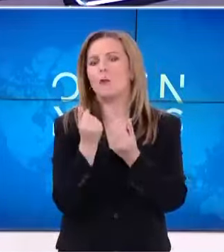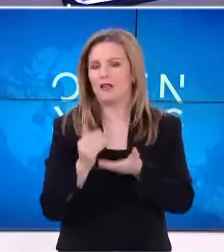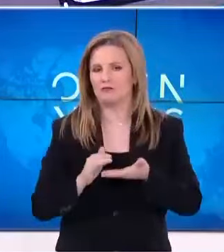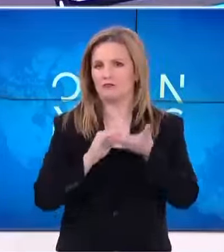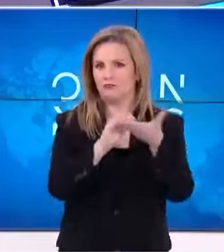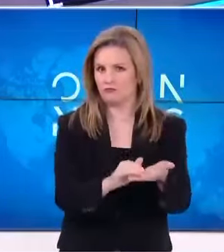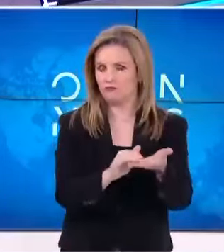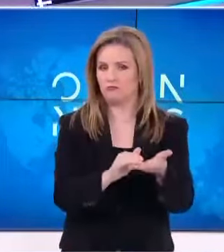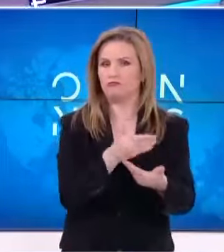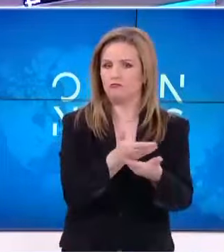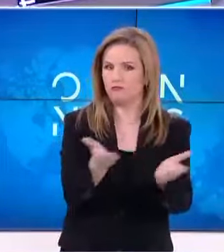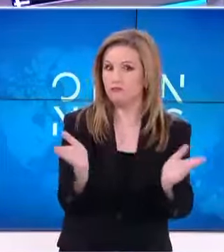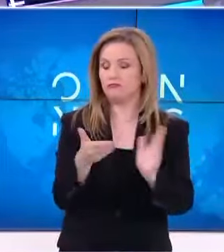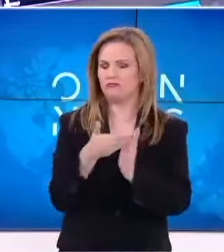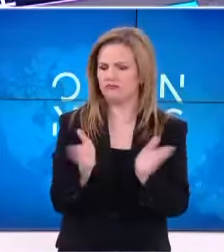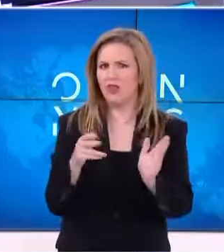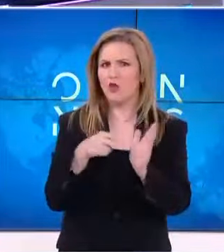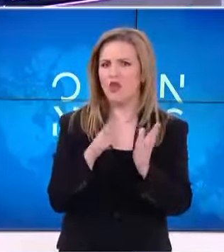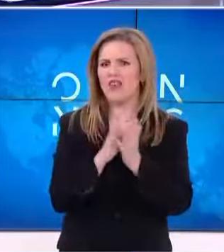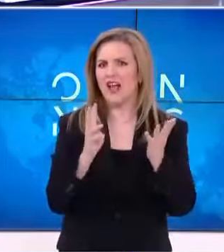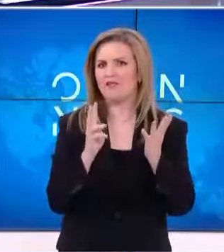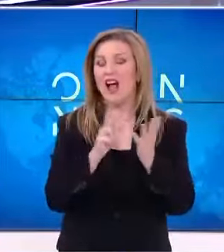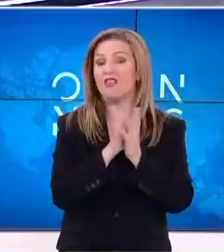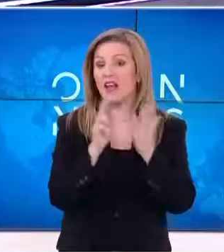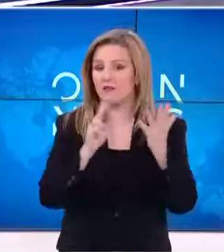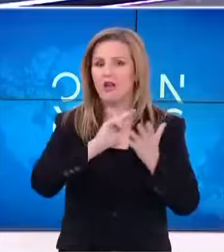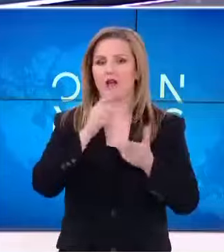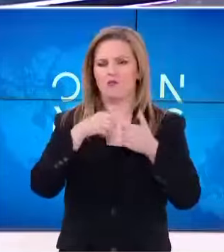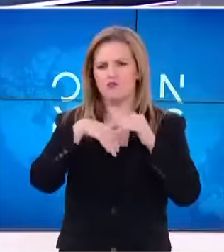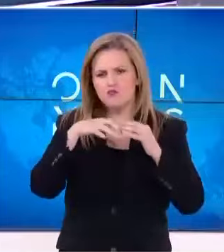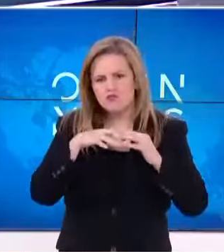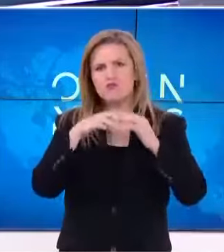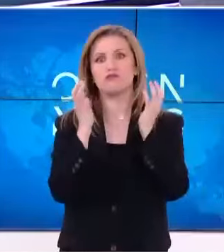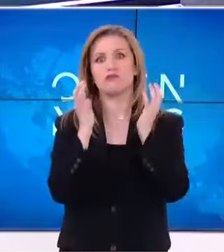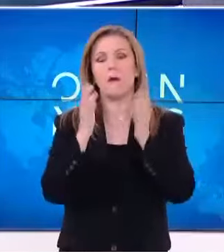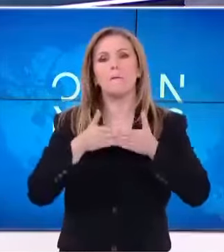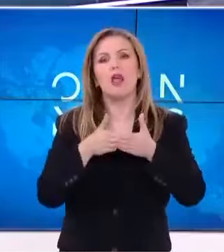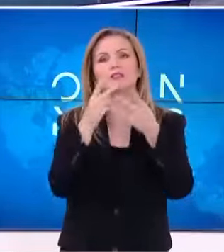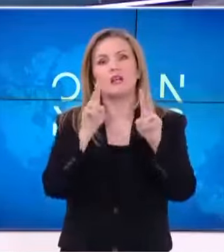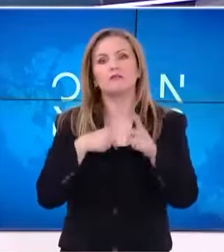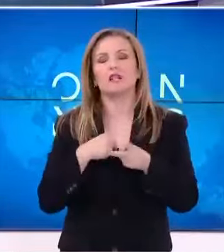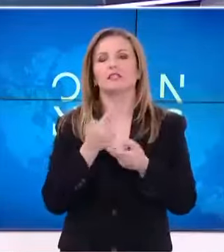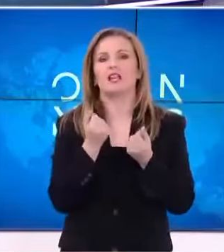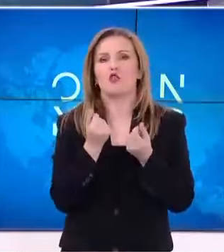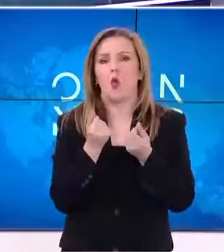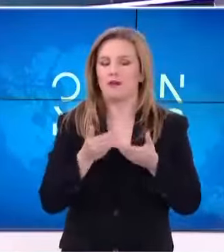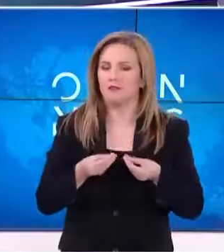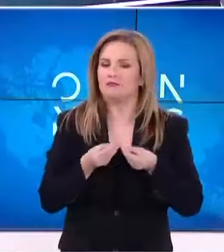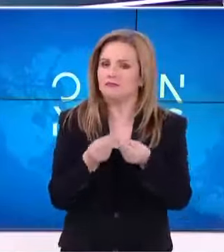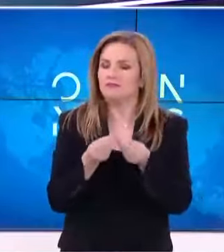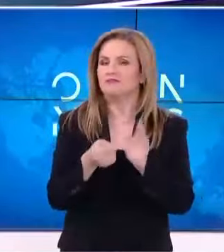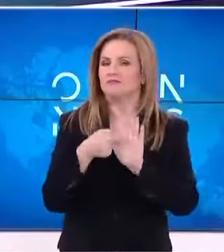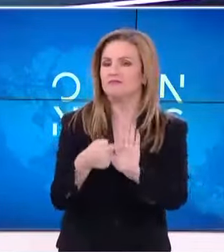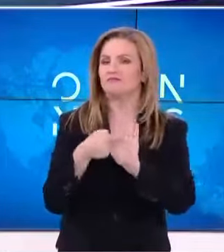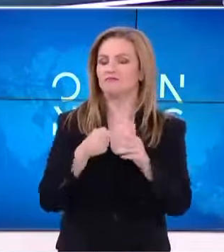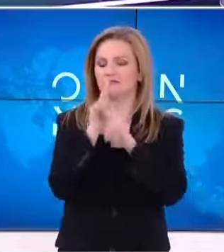χωρίς να έχει υποχρέωση από το 2017 με το που δθκα δηλαδή ε το ποιος κρύβει τα περιουσιακά του